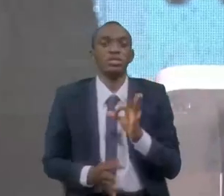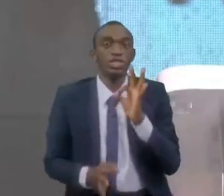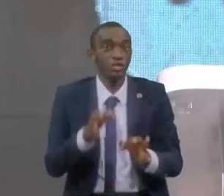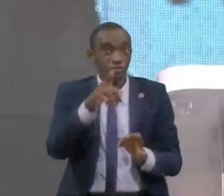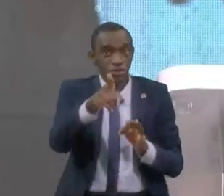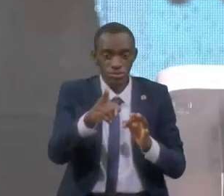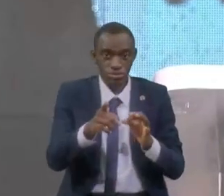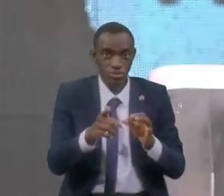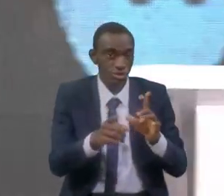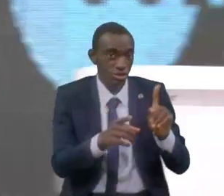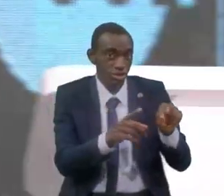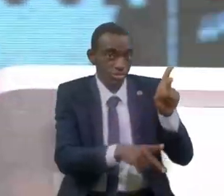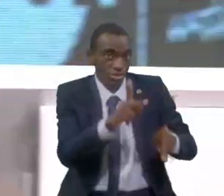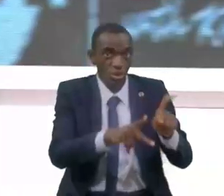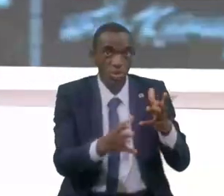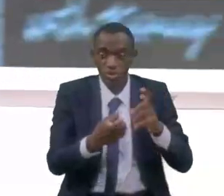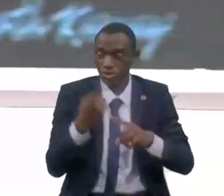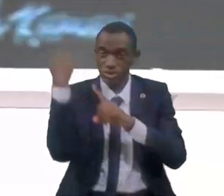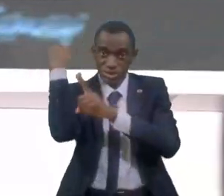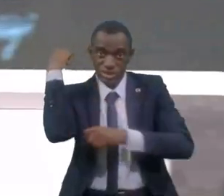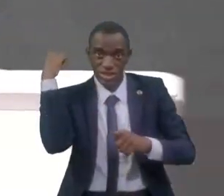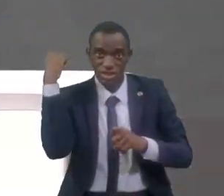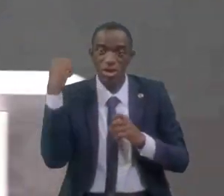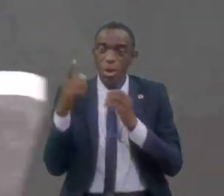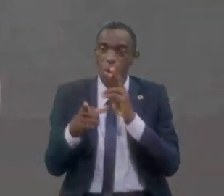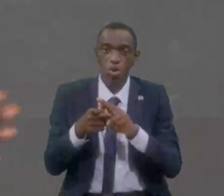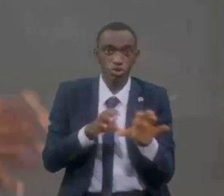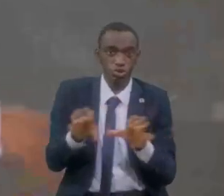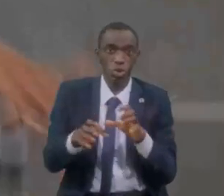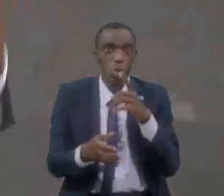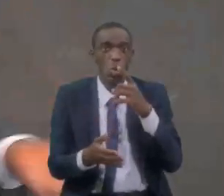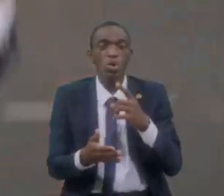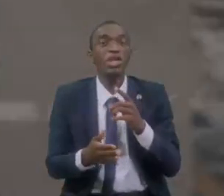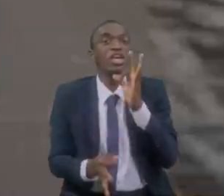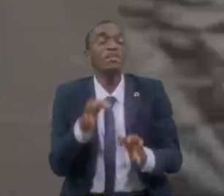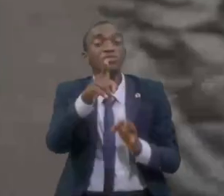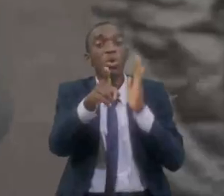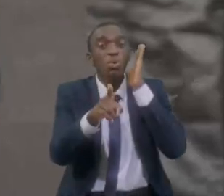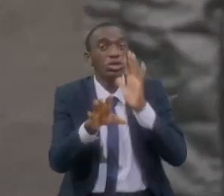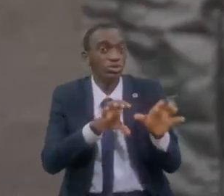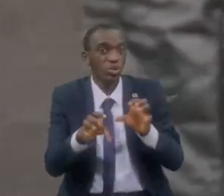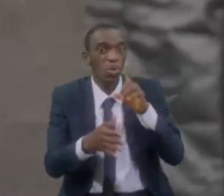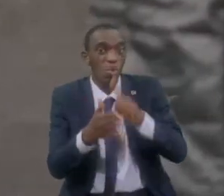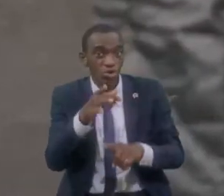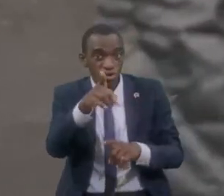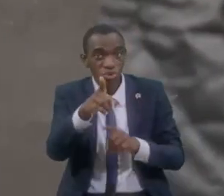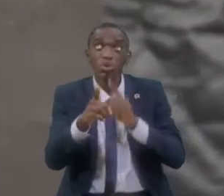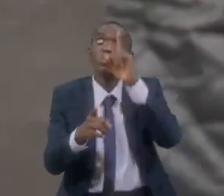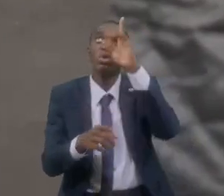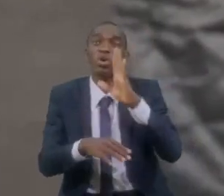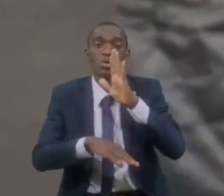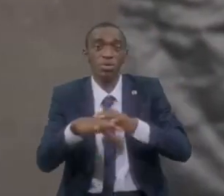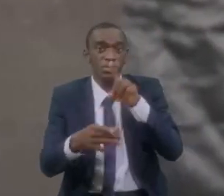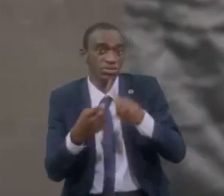Si tu veux faire ce que tu dois faire, ce que tu es appelé à faire, ce pourquoi tu as été suscité,